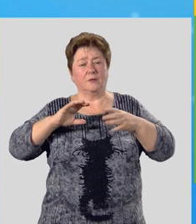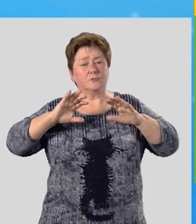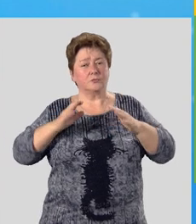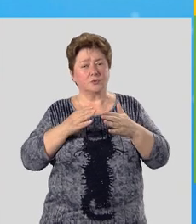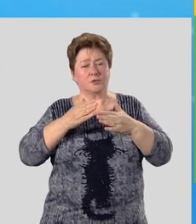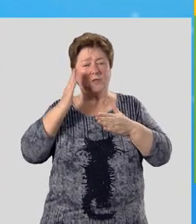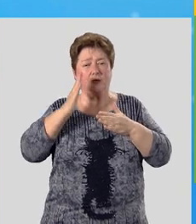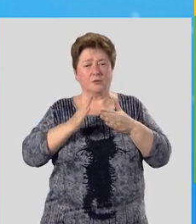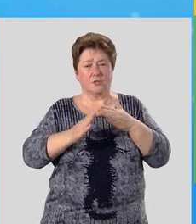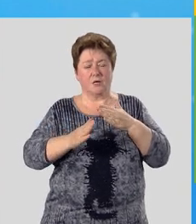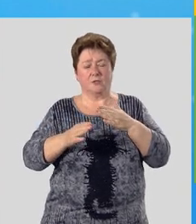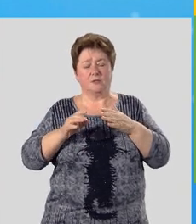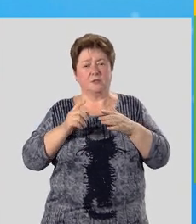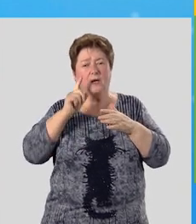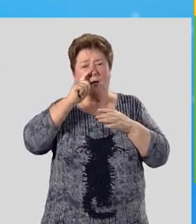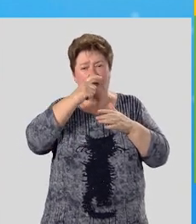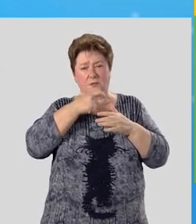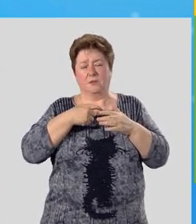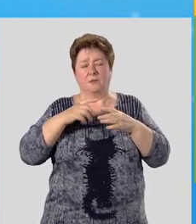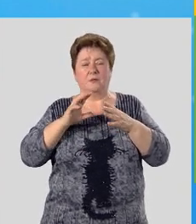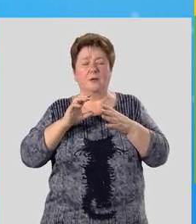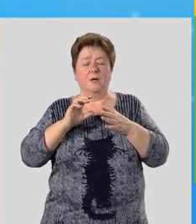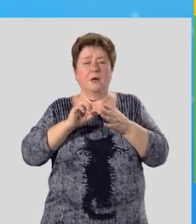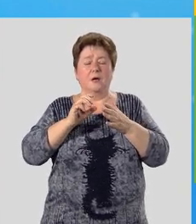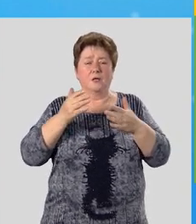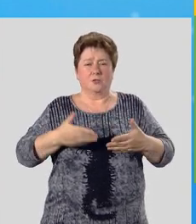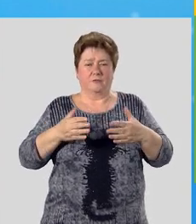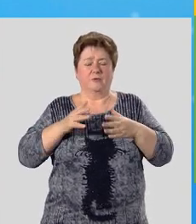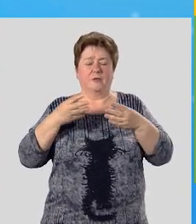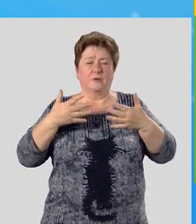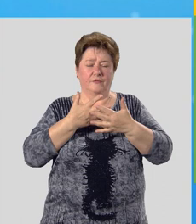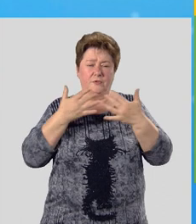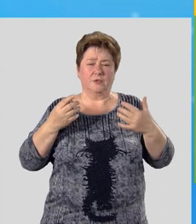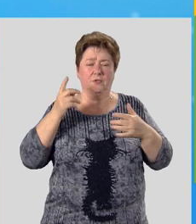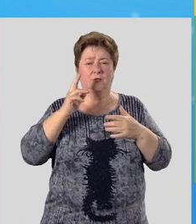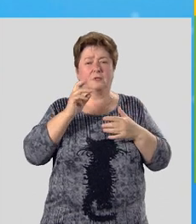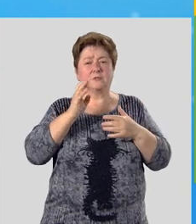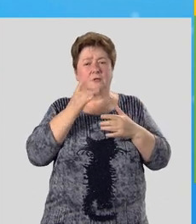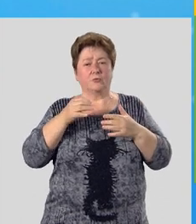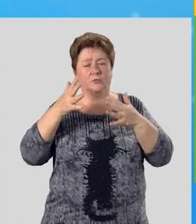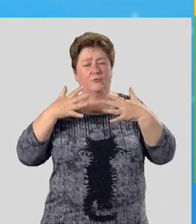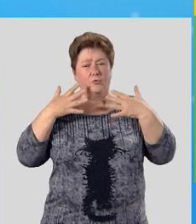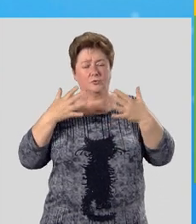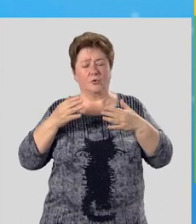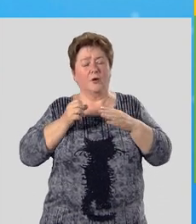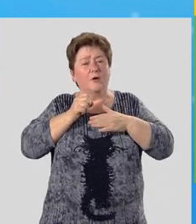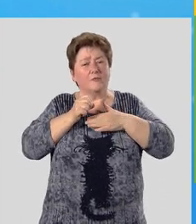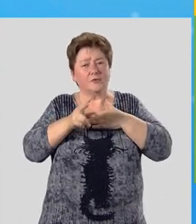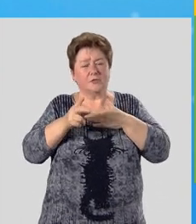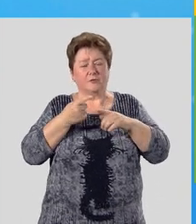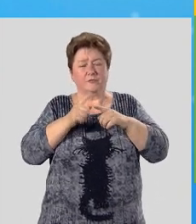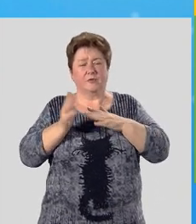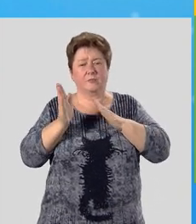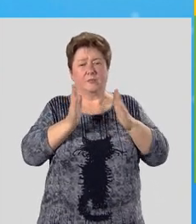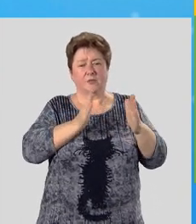происходит окончательное окисление органических веществ кислородом воздуха. Выделяющаяся в